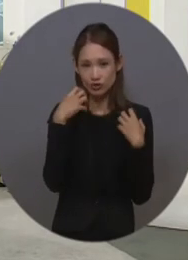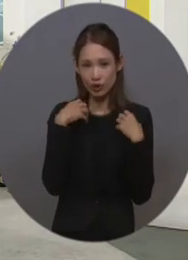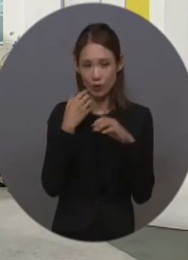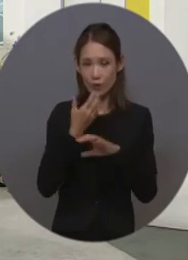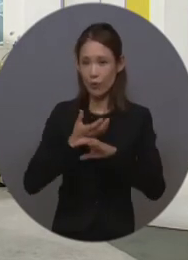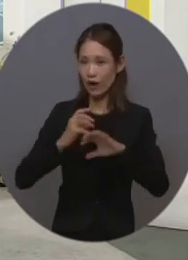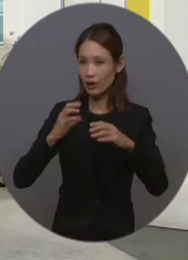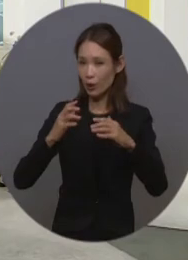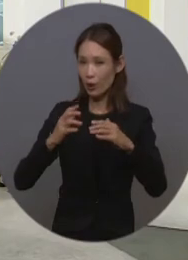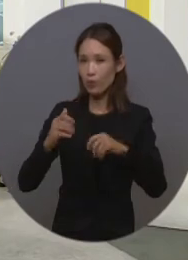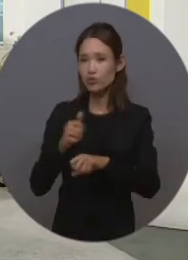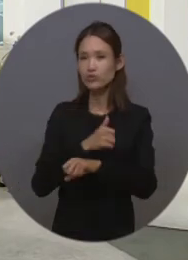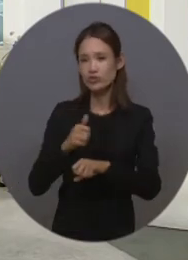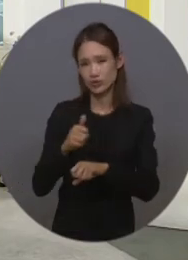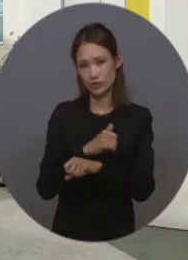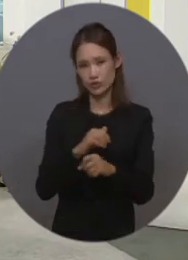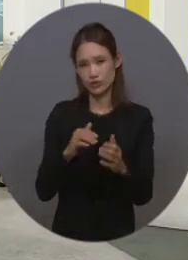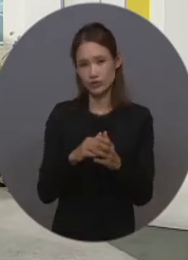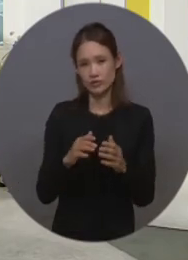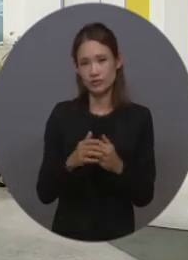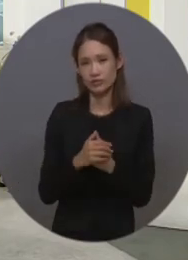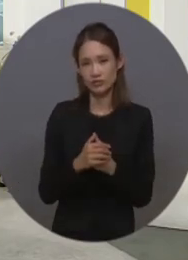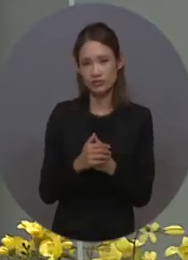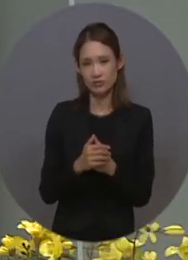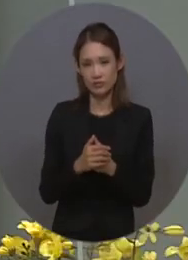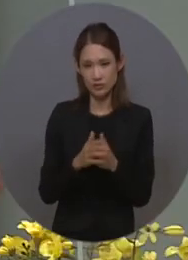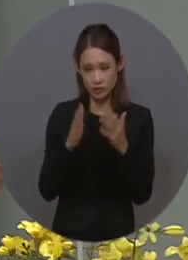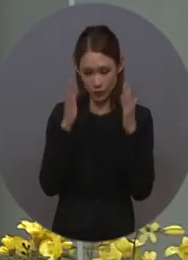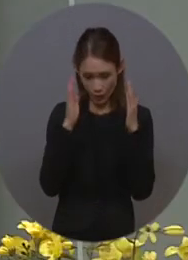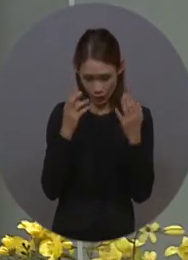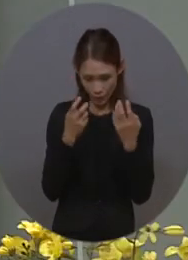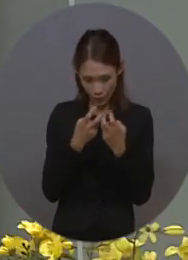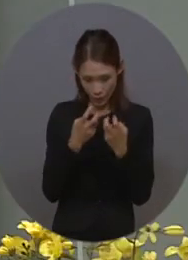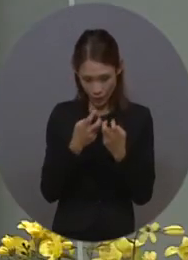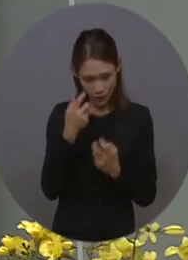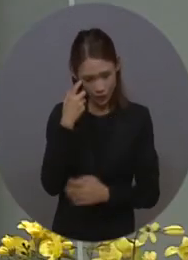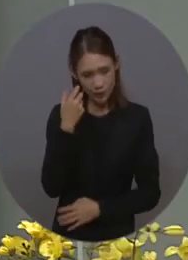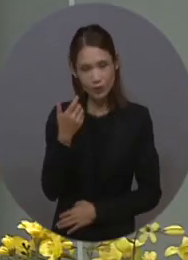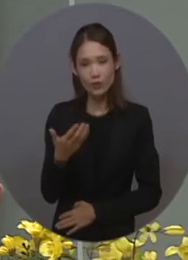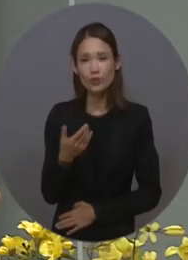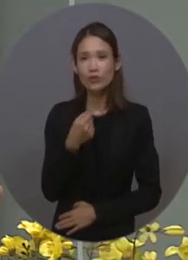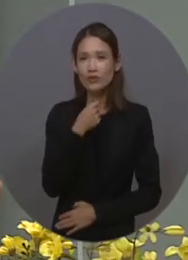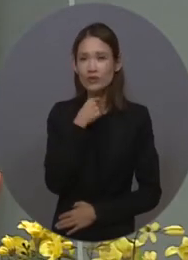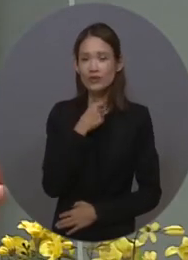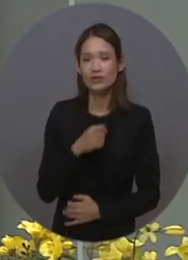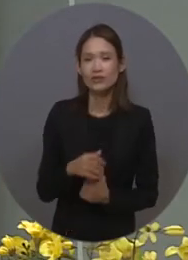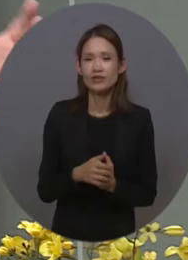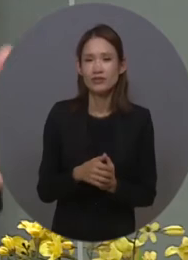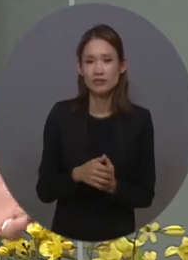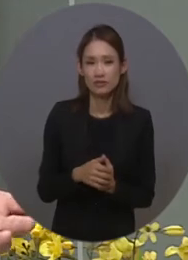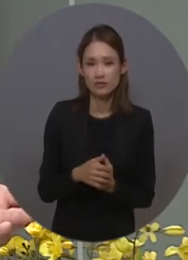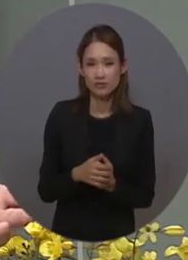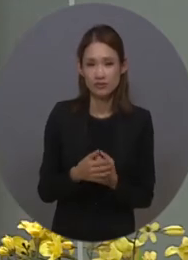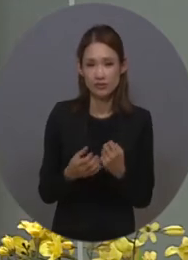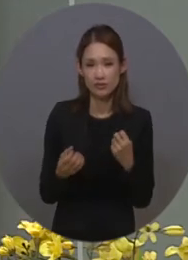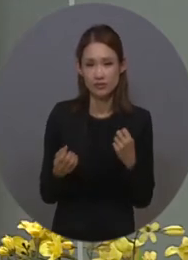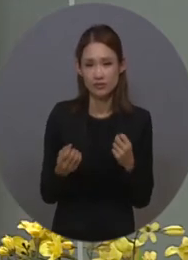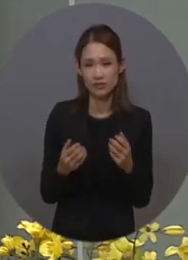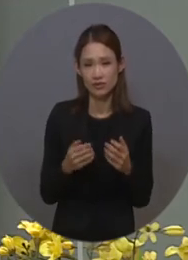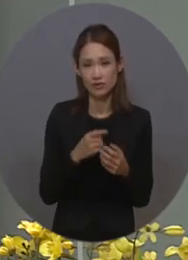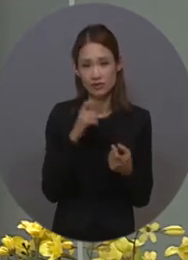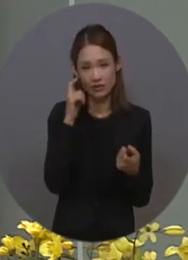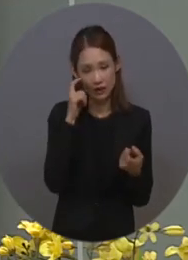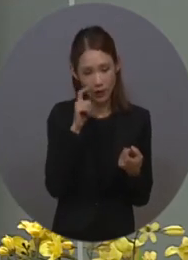외교부로 다녔습니다. 아, 그랬군요. 네. 근데 사실 아까 공부법을 여쭤보고 싶었는데 그 답이 다 나왔습니다.